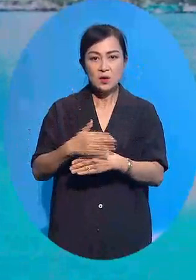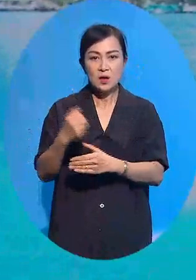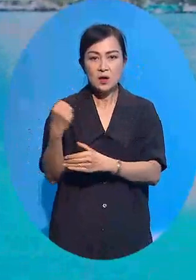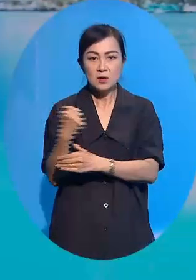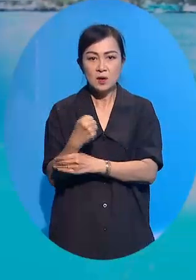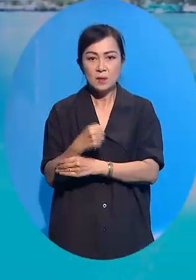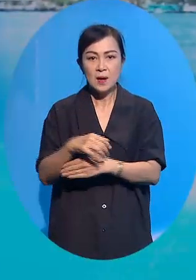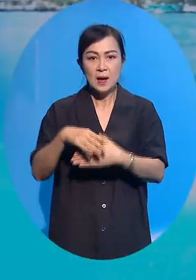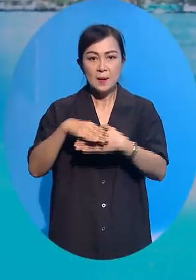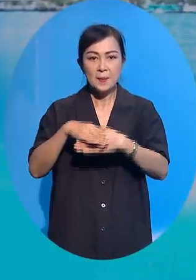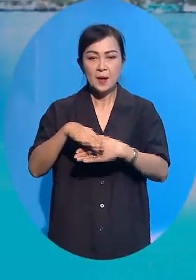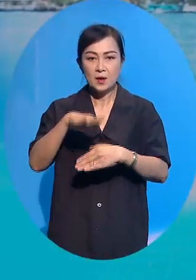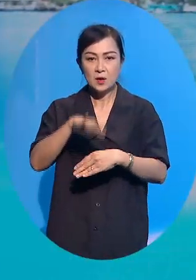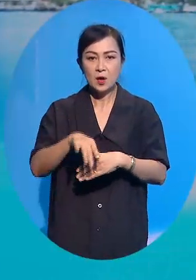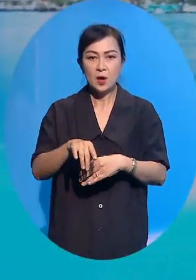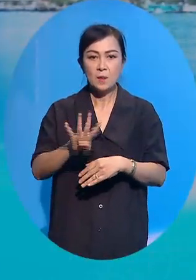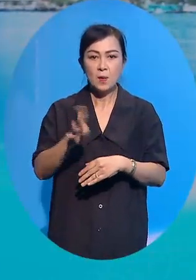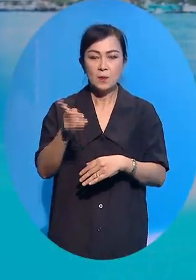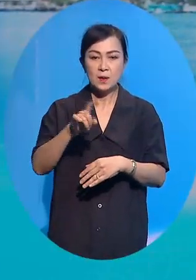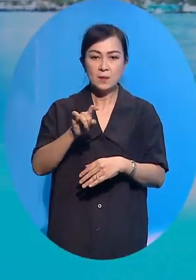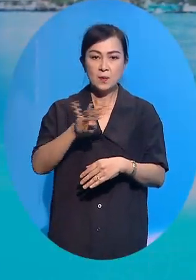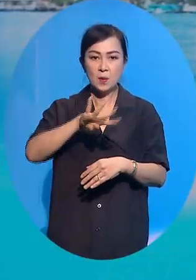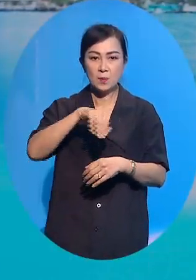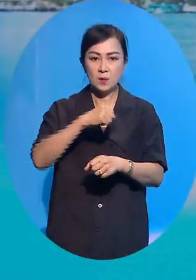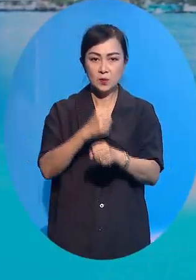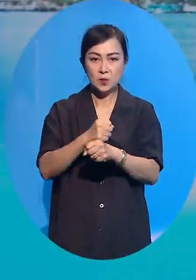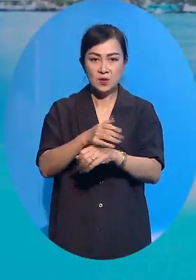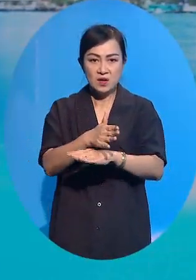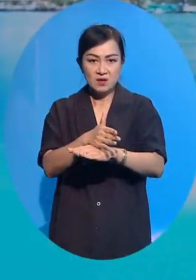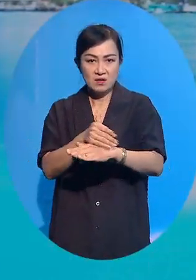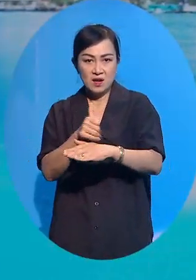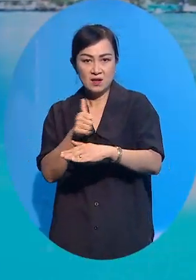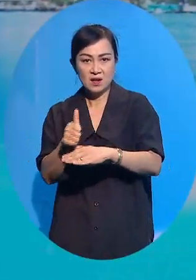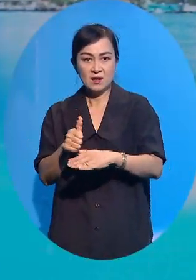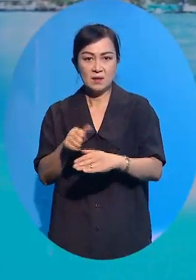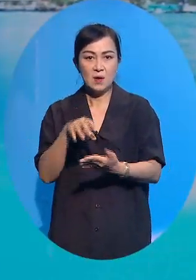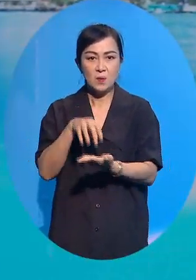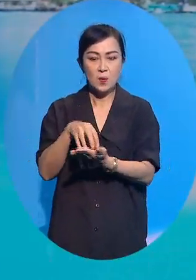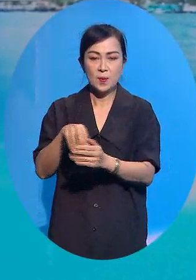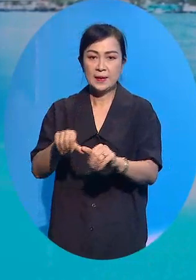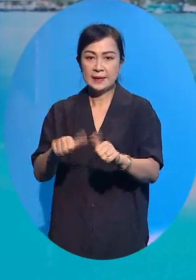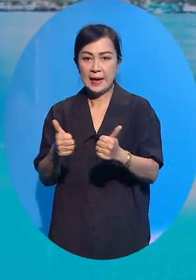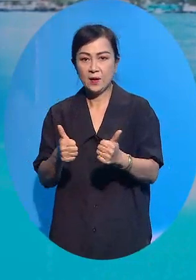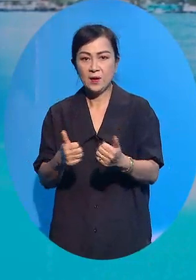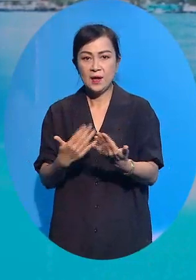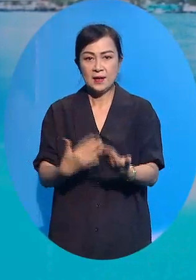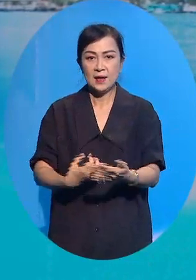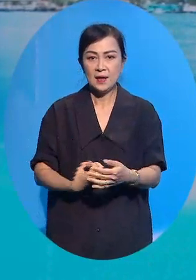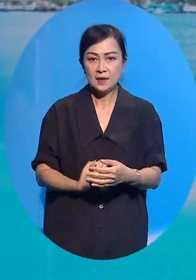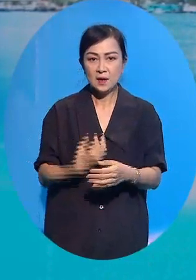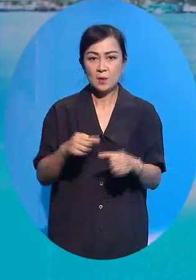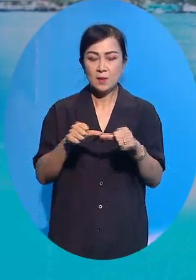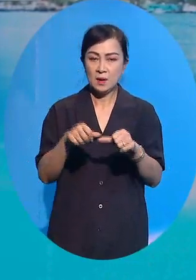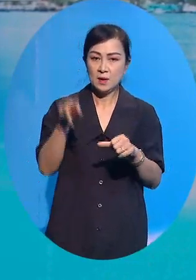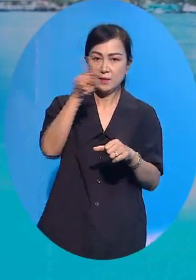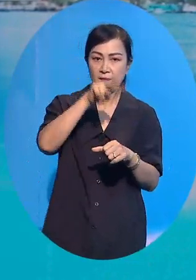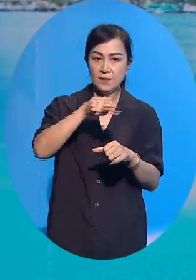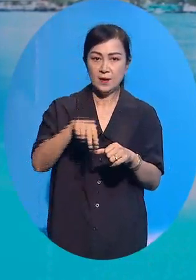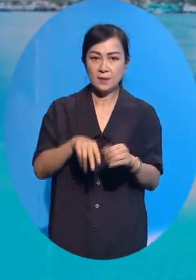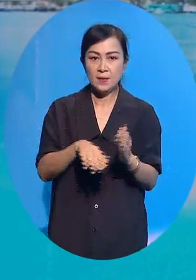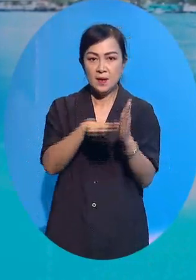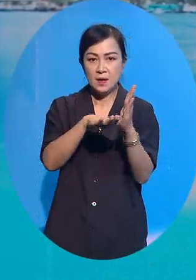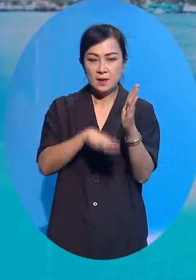mô lớn dành riêng cho các bạn nhỏ từ 4 cho đến 14 tuổi, có tài năng năng khiếu ở bất kể lĩnh vực nào, hiện đang sinh sống trên lãnh thổ Việt